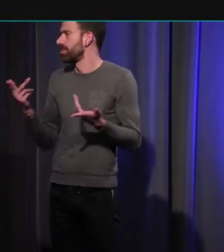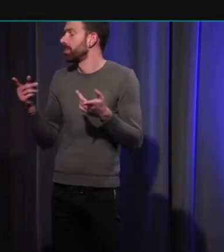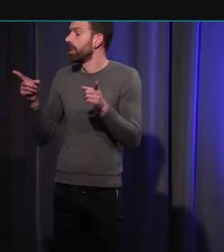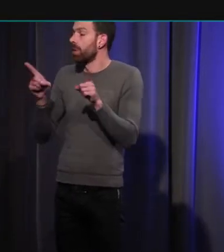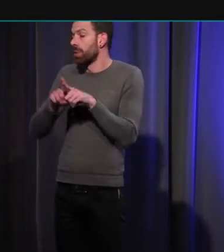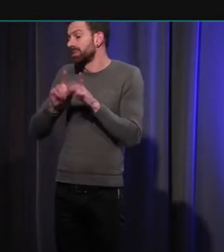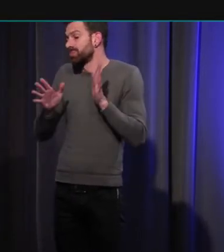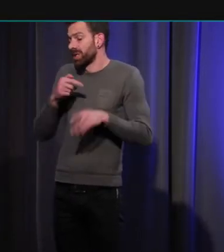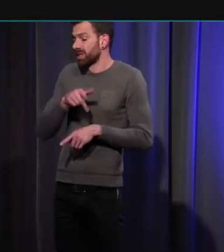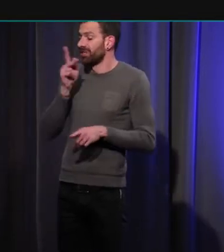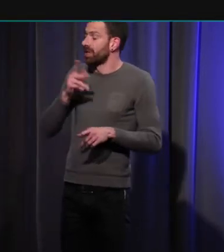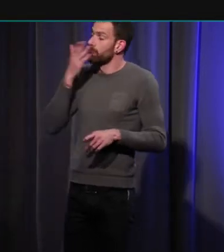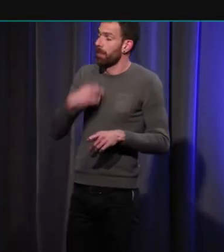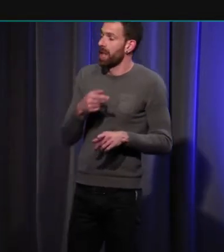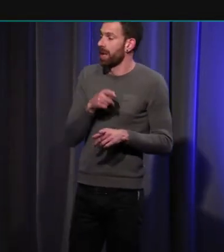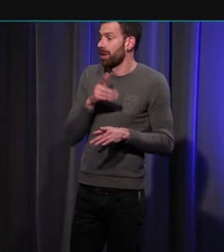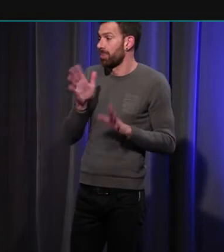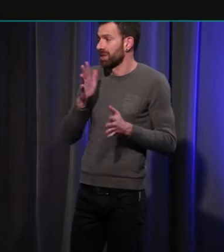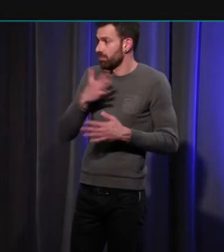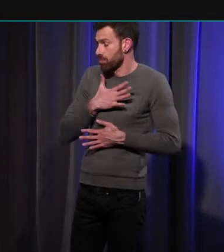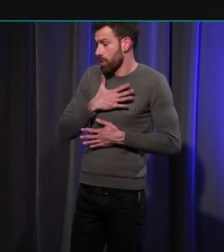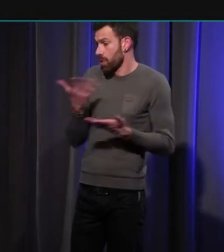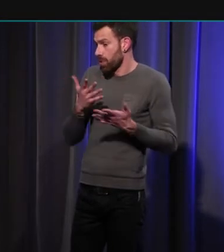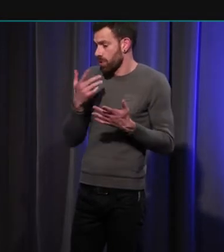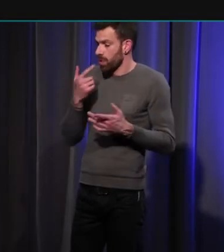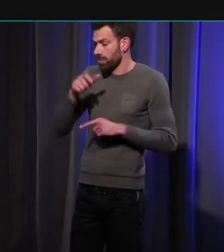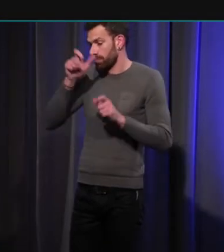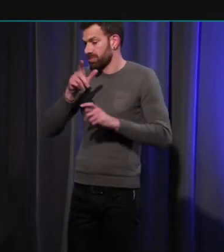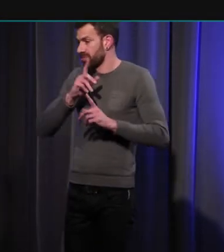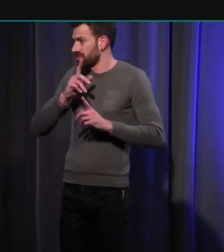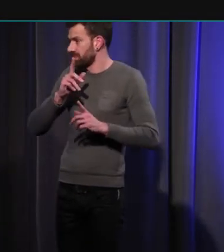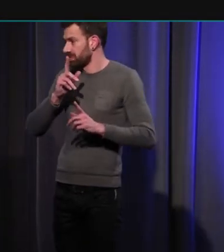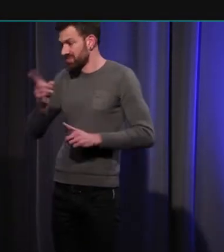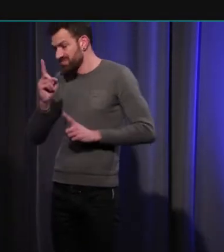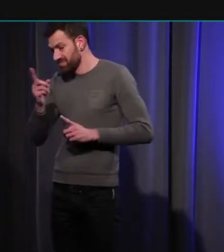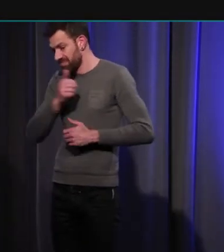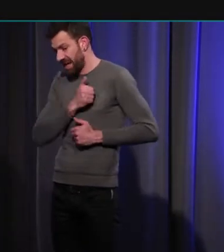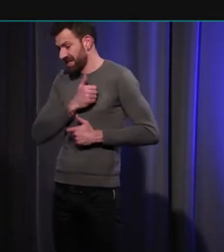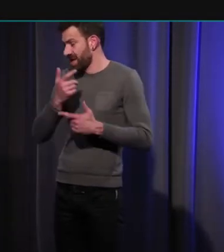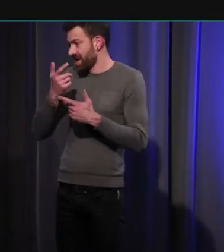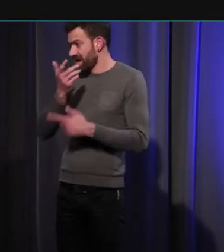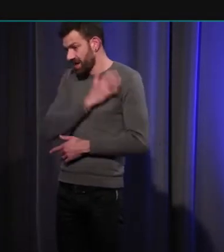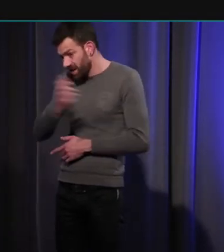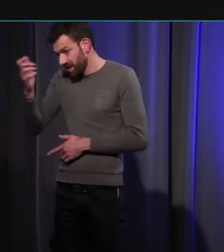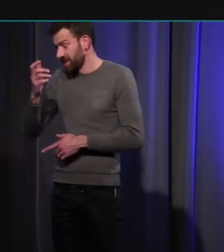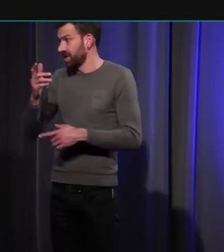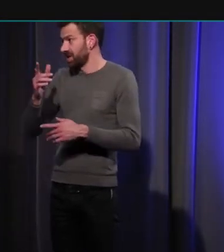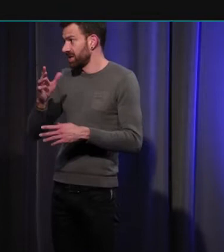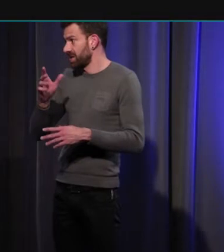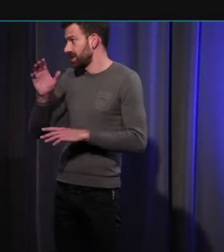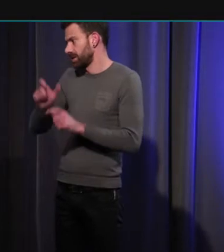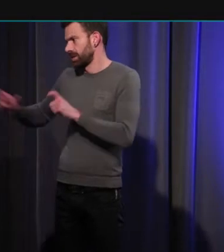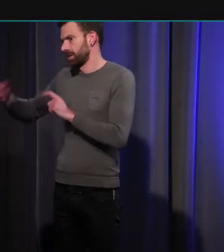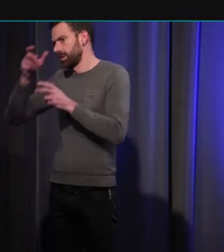philippe lebel avait peur de de ce qu' il y ait des militaires riche populaire moins populaire de